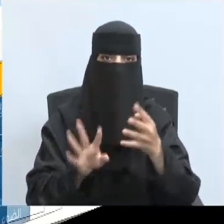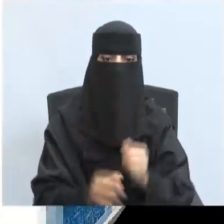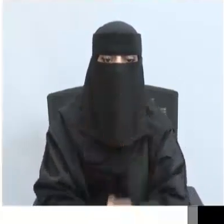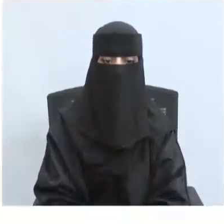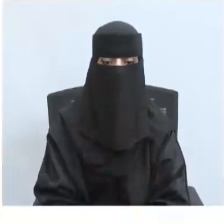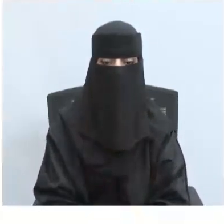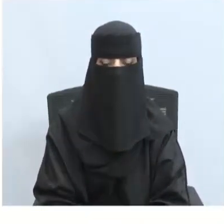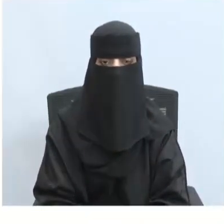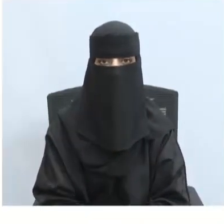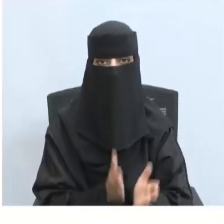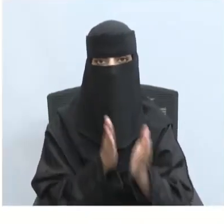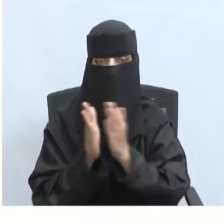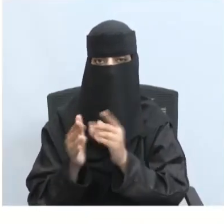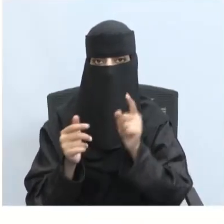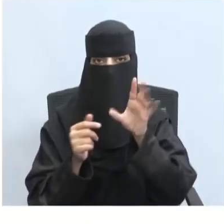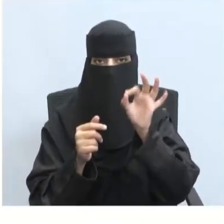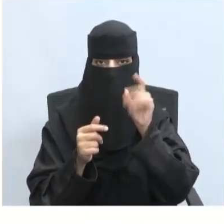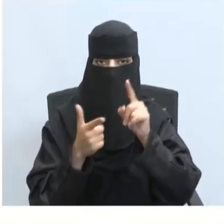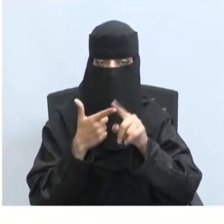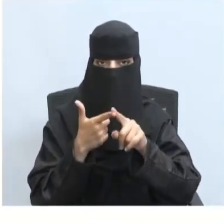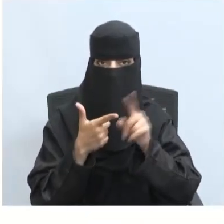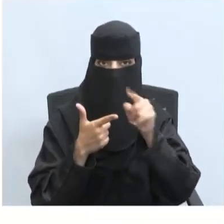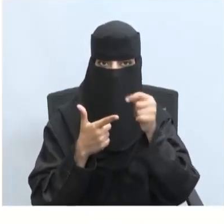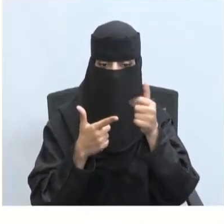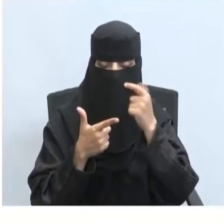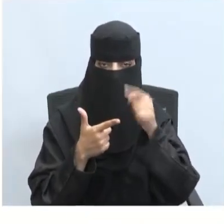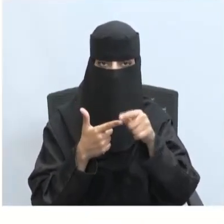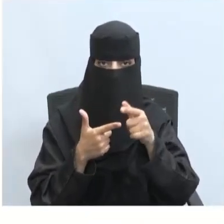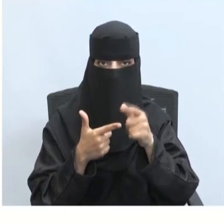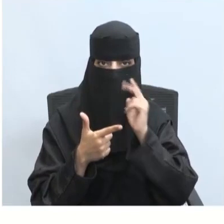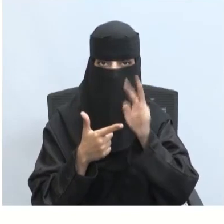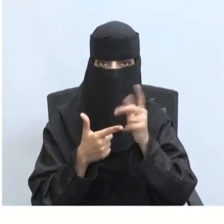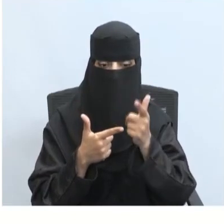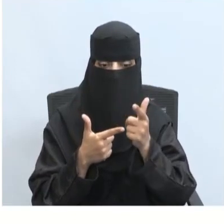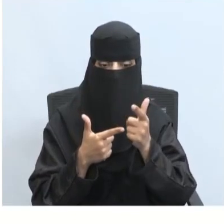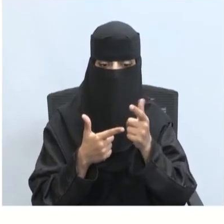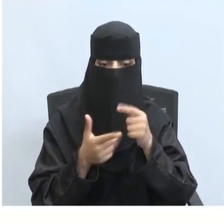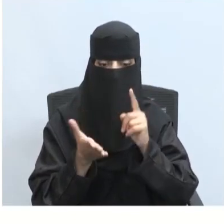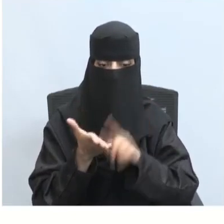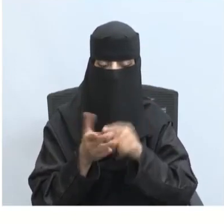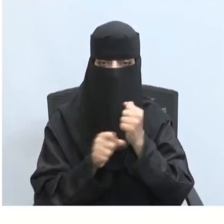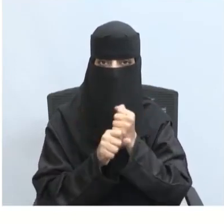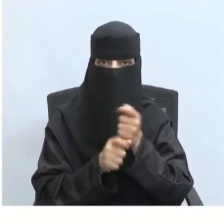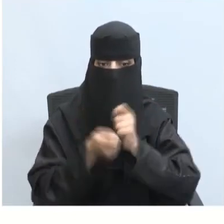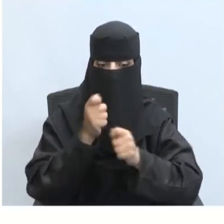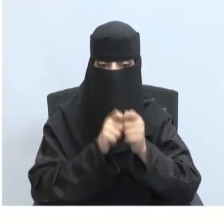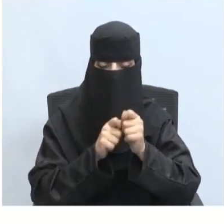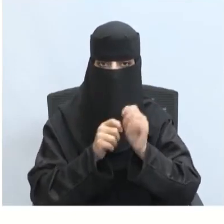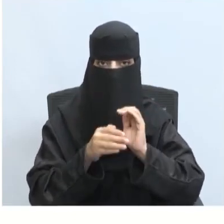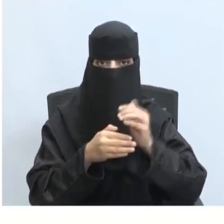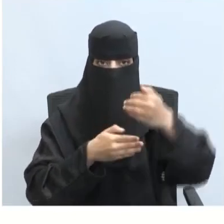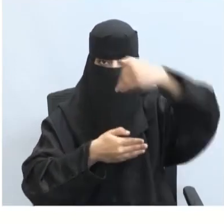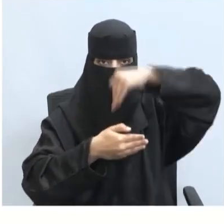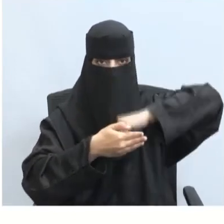الشبكيه العيب الثاني من عيوب الابصار او عيوب النظر حينما تتكون الصوره خلف